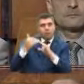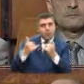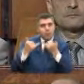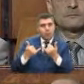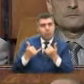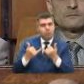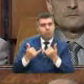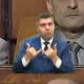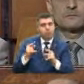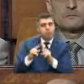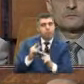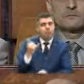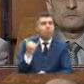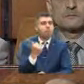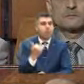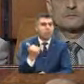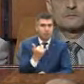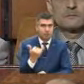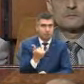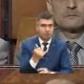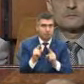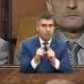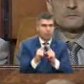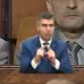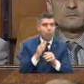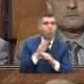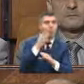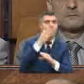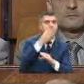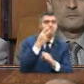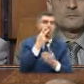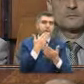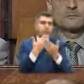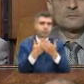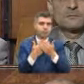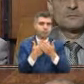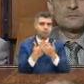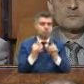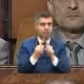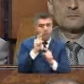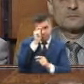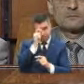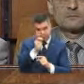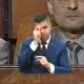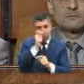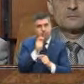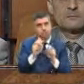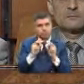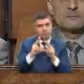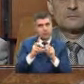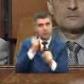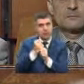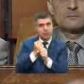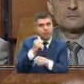مهمة واستشرافية نحو المستقبل، وتنحيوكم على المجهود اللي بذلتوه هذه السنة باش